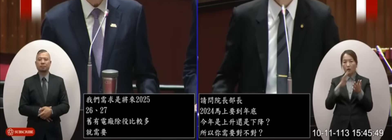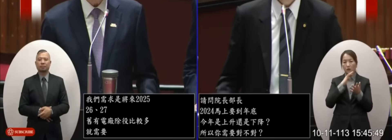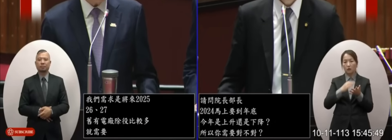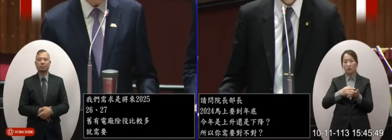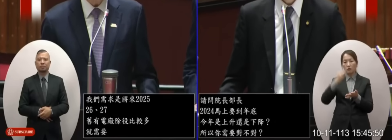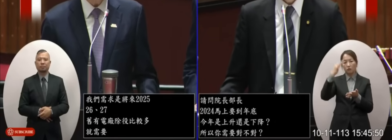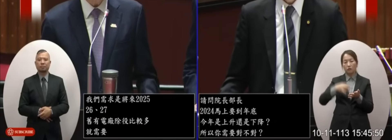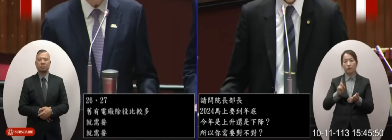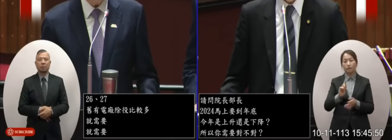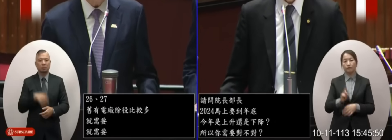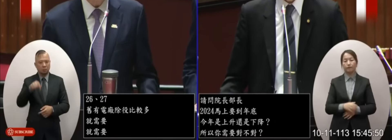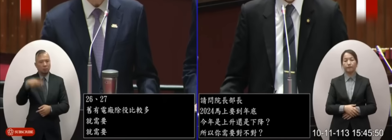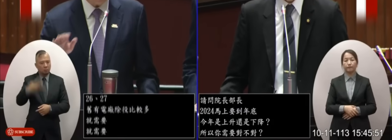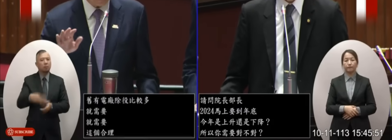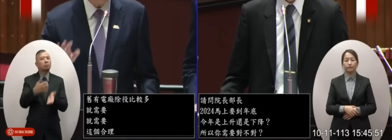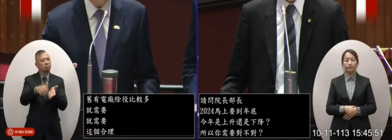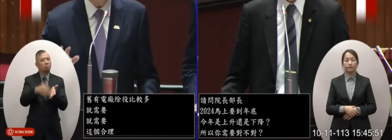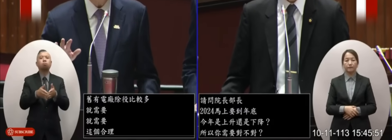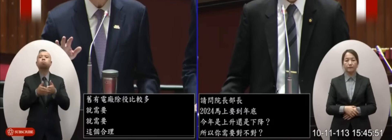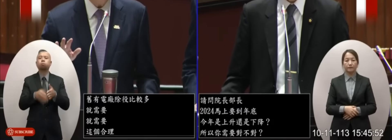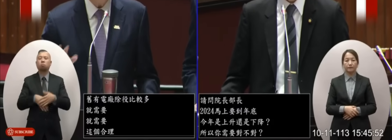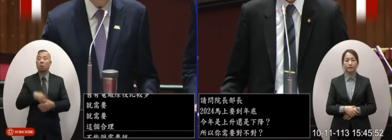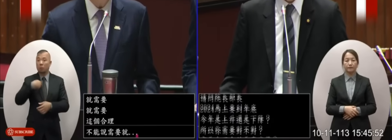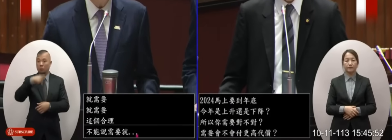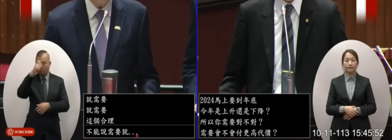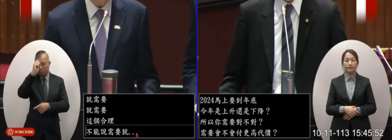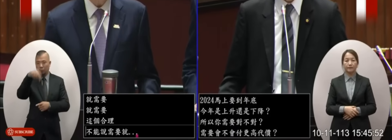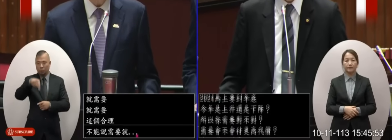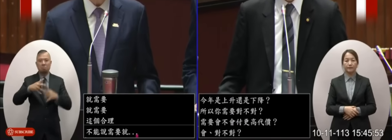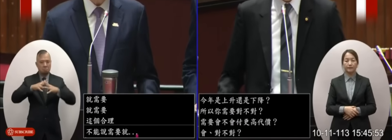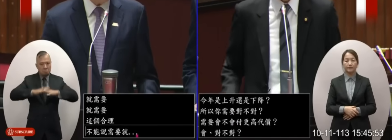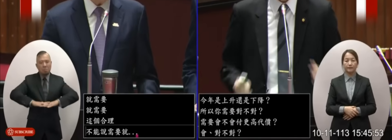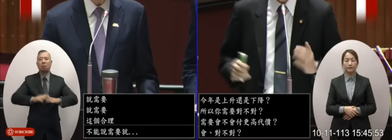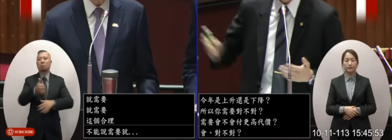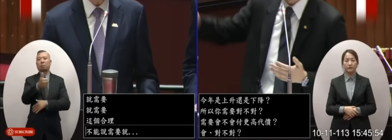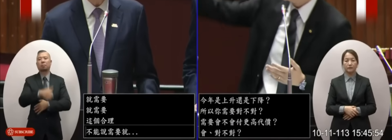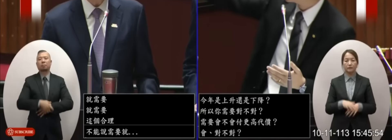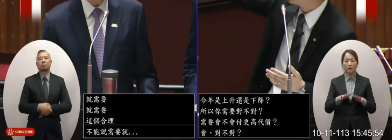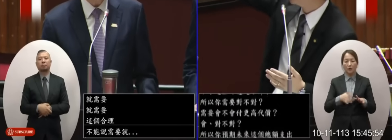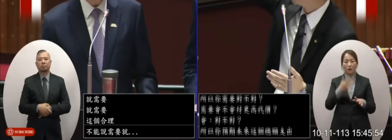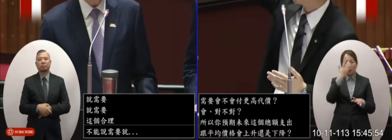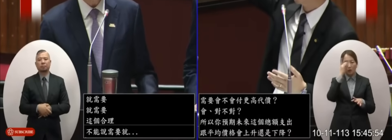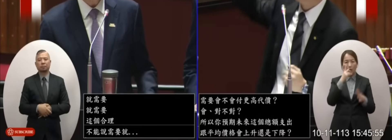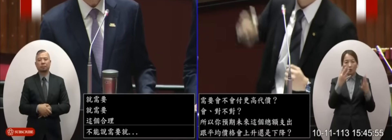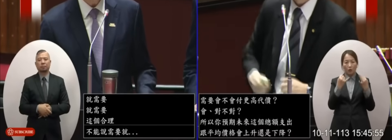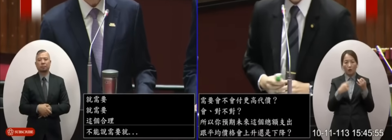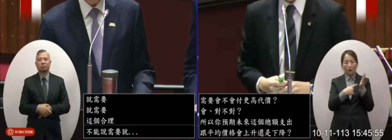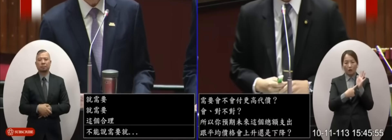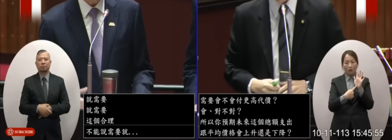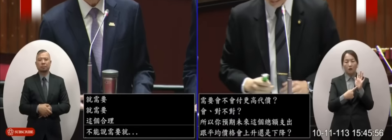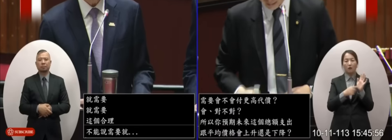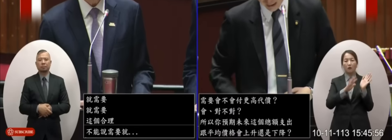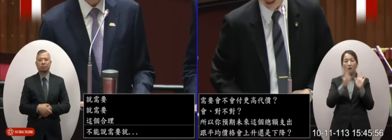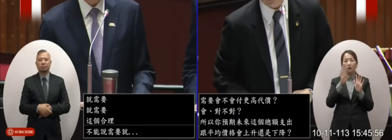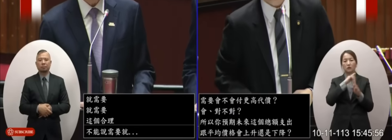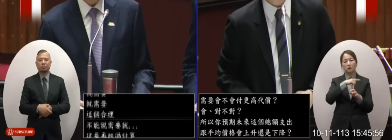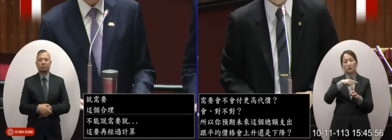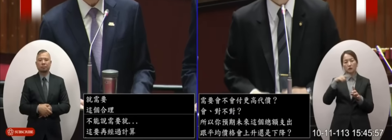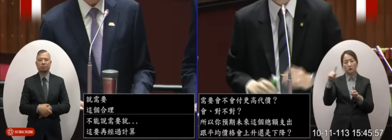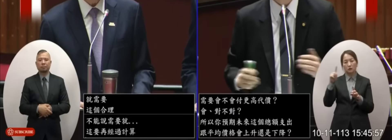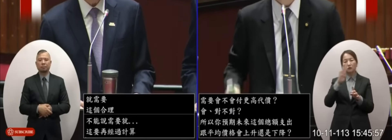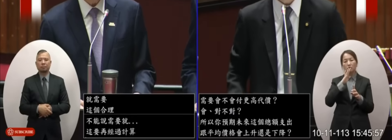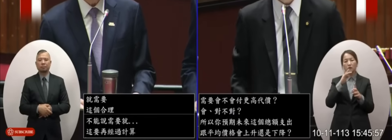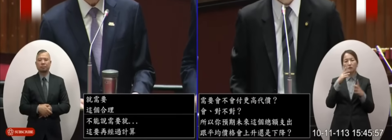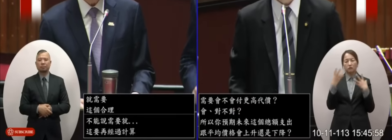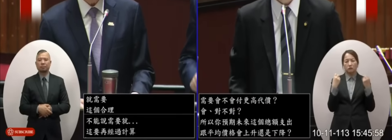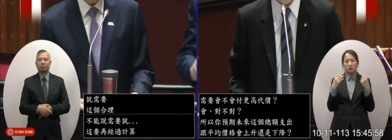降？ 这个要再经过计算。我是当然希望能够越稳定越好。 我们现在的问题就是以数字的呈现上来看，它是